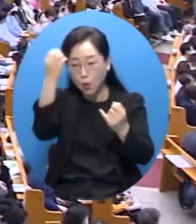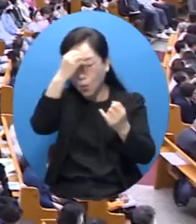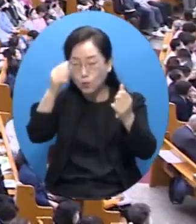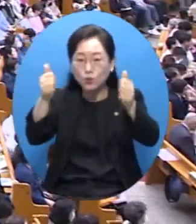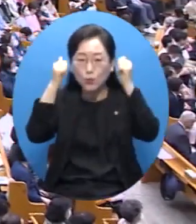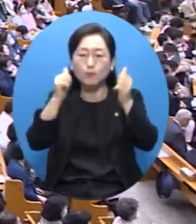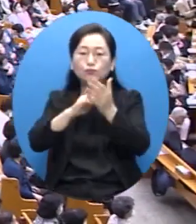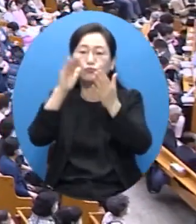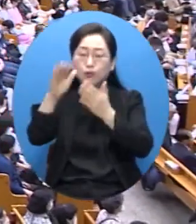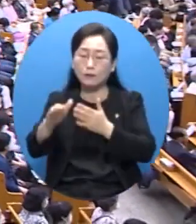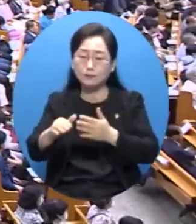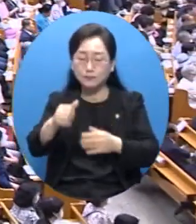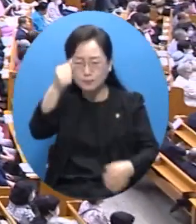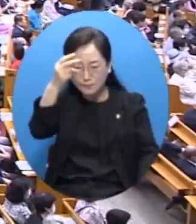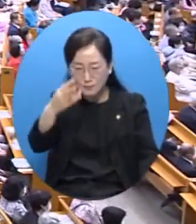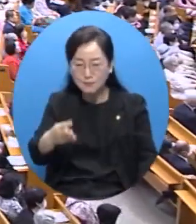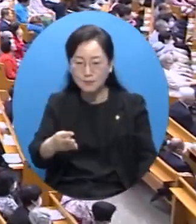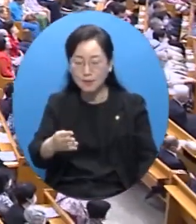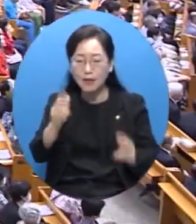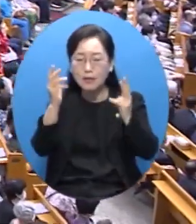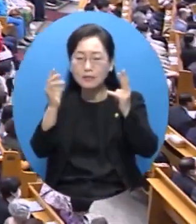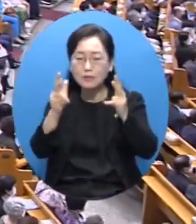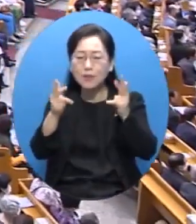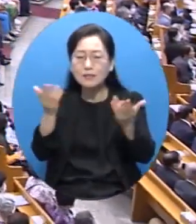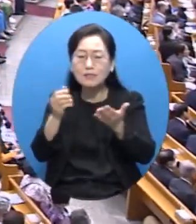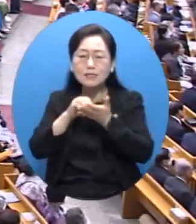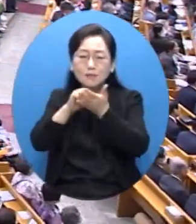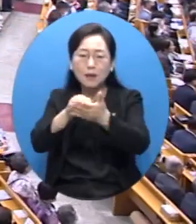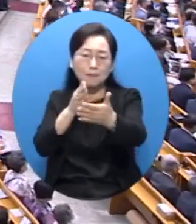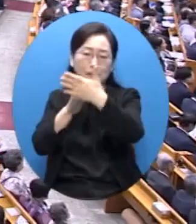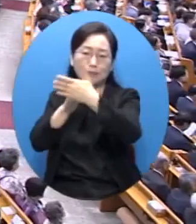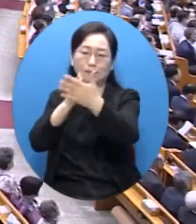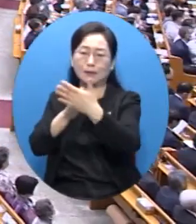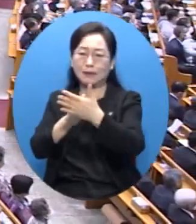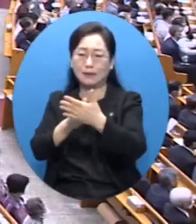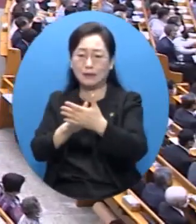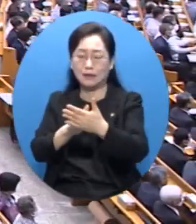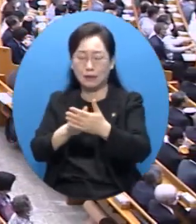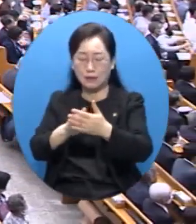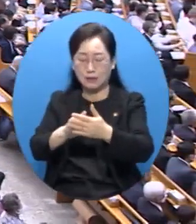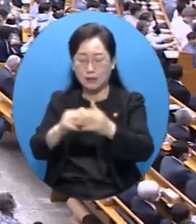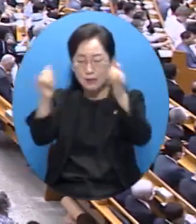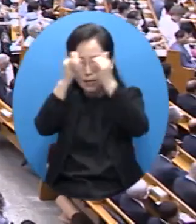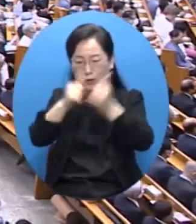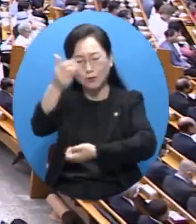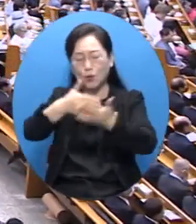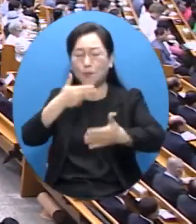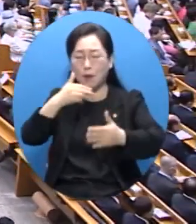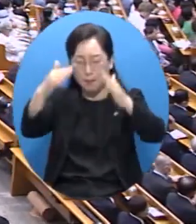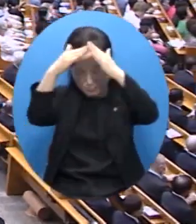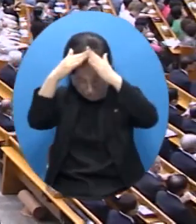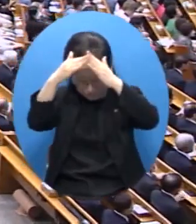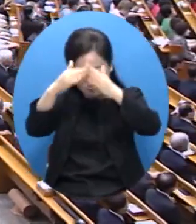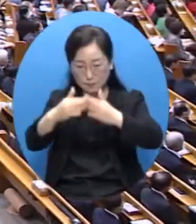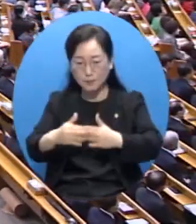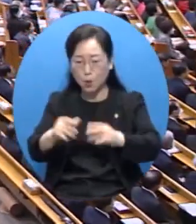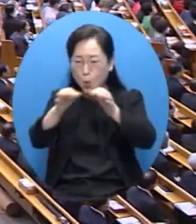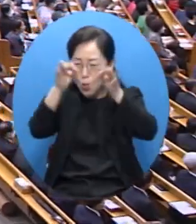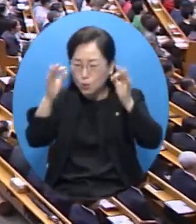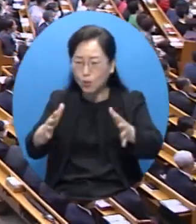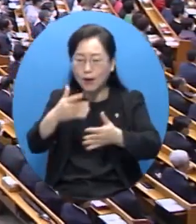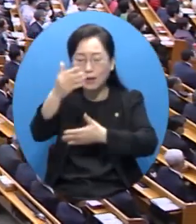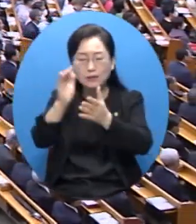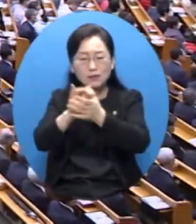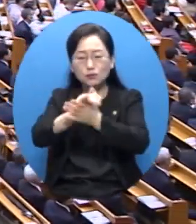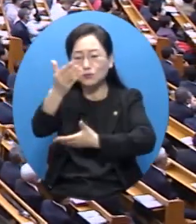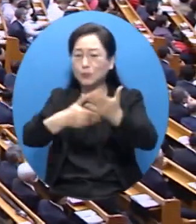다음 몇 번 취업에 문을 두드렸다 실패하고 외부와 단절된 방 안에만 머물러 있었습니다. 오랫동안 친구도 사귀지